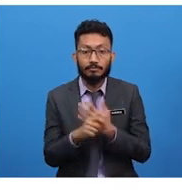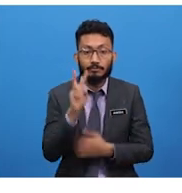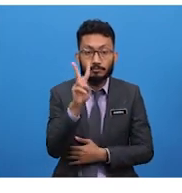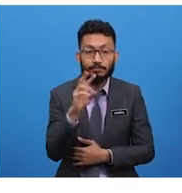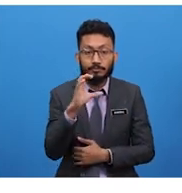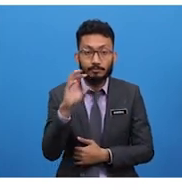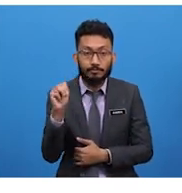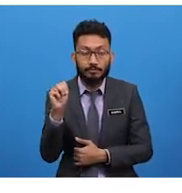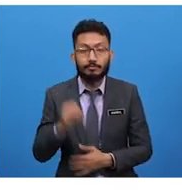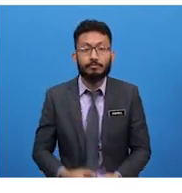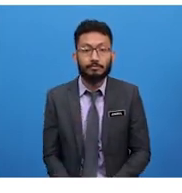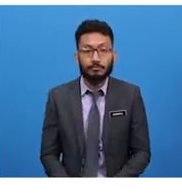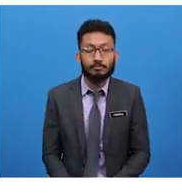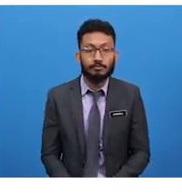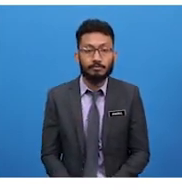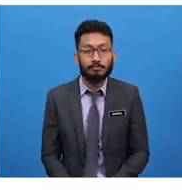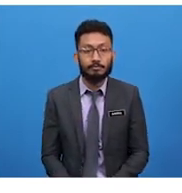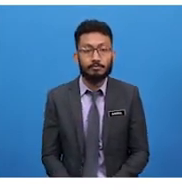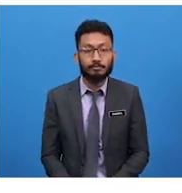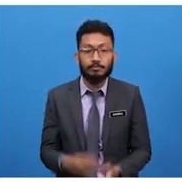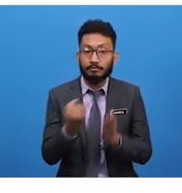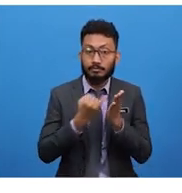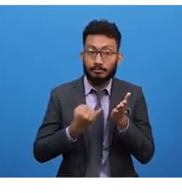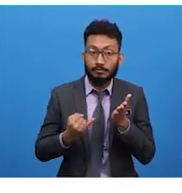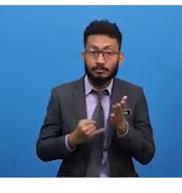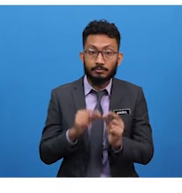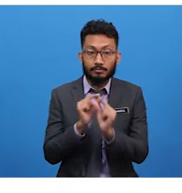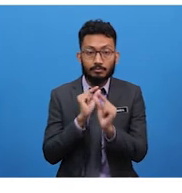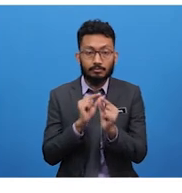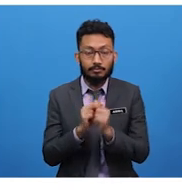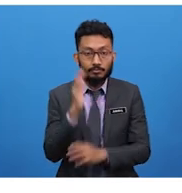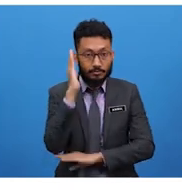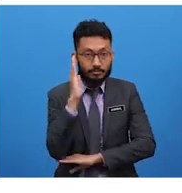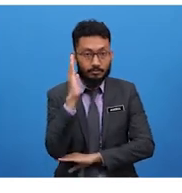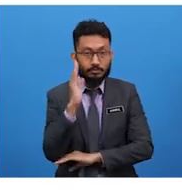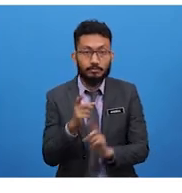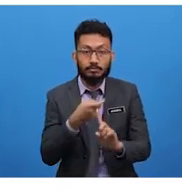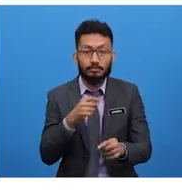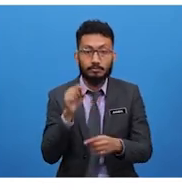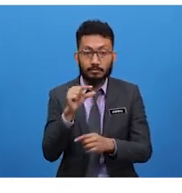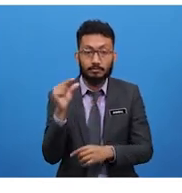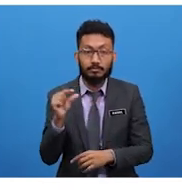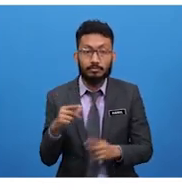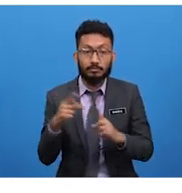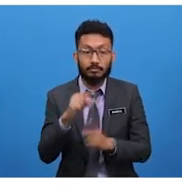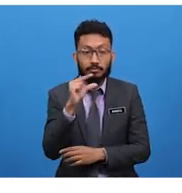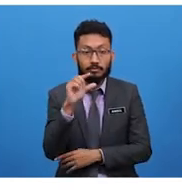2 cm. Lukis garis tegak bersudut tepat dari titik G ke titik